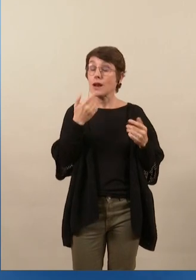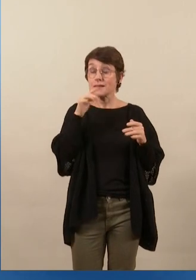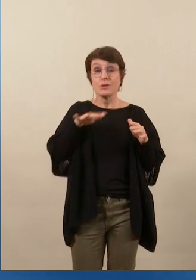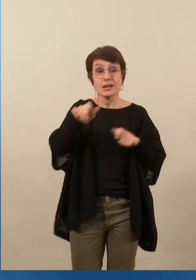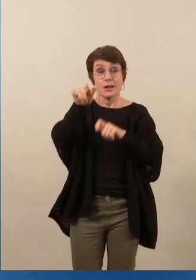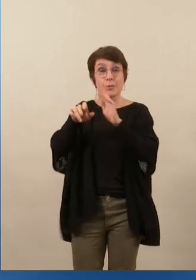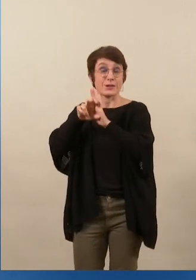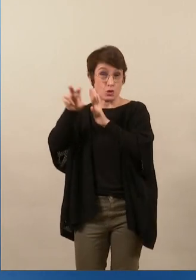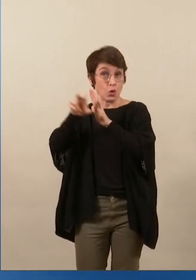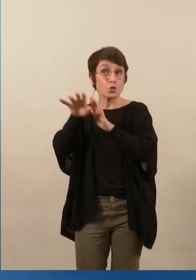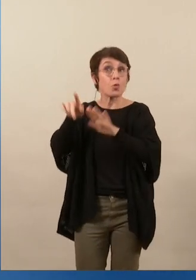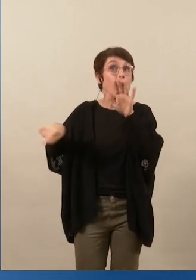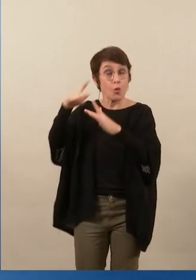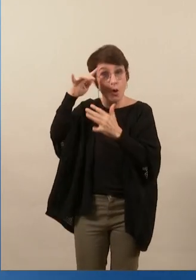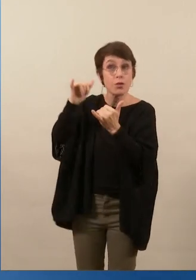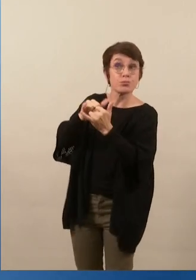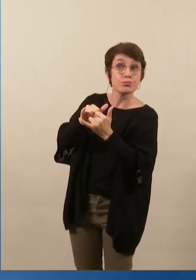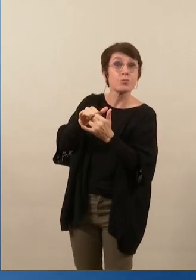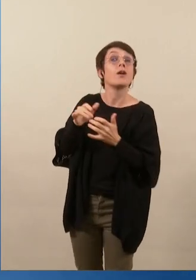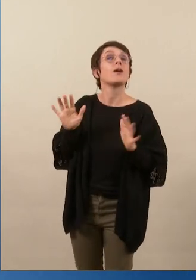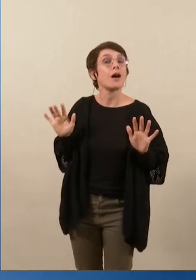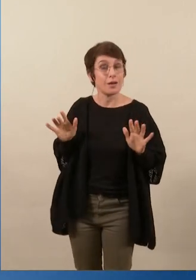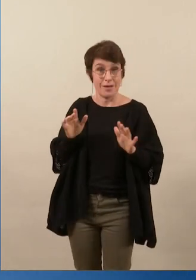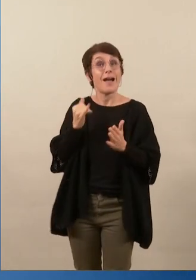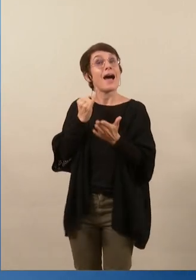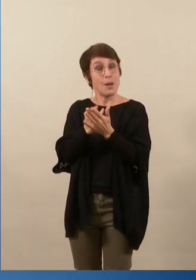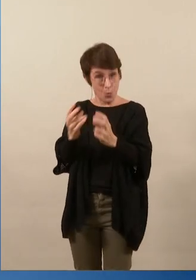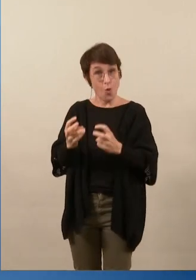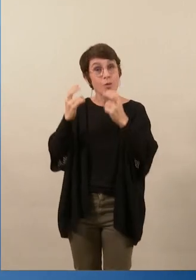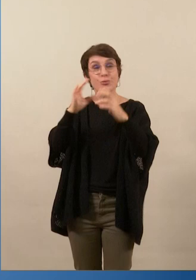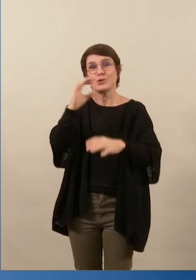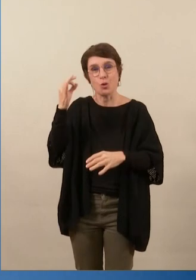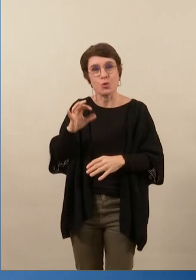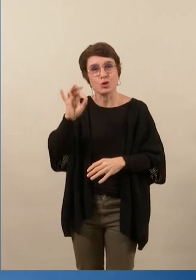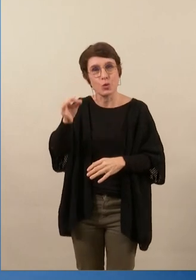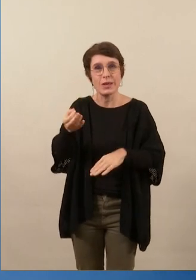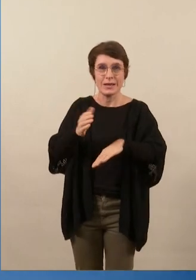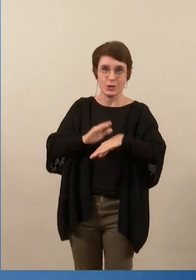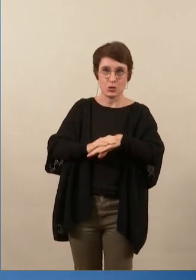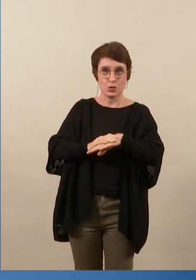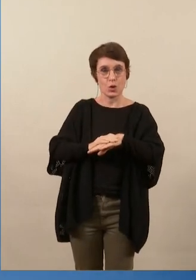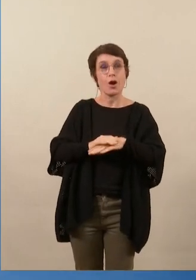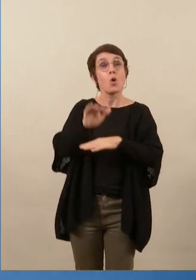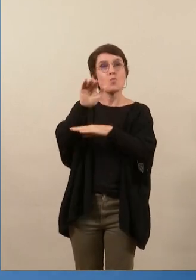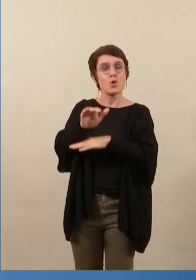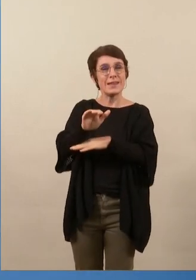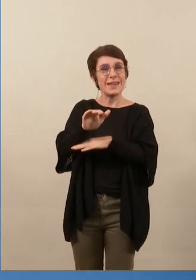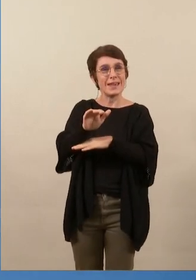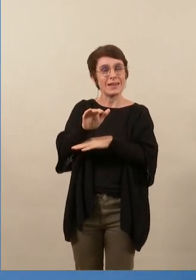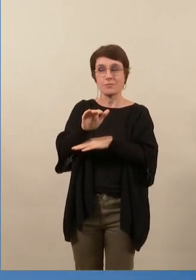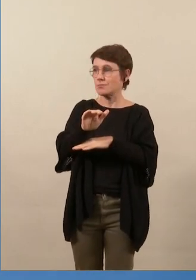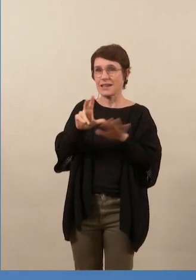déjà le sachent ils ont bien eu le droit à 100 % de l'augmentation de la fiscalité cette année contre 80 % du bouclier nous aurons